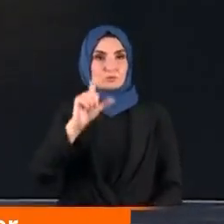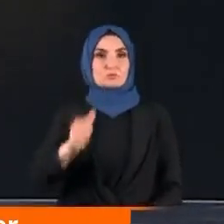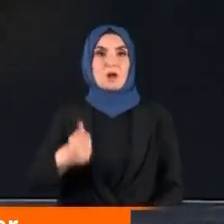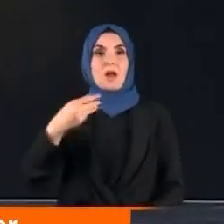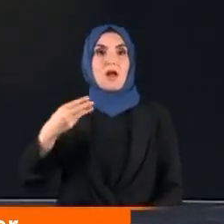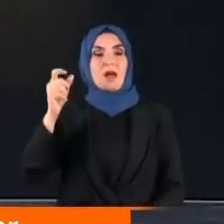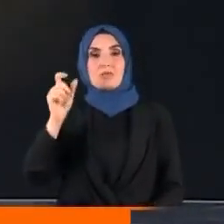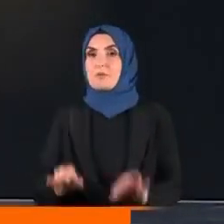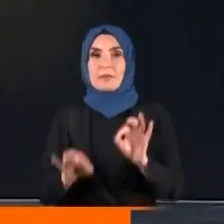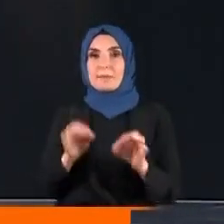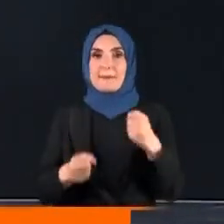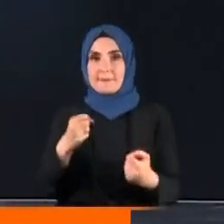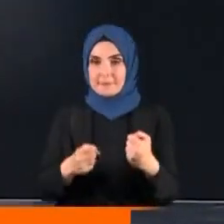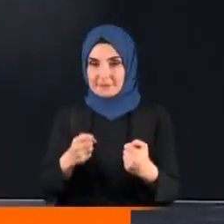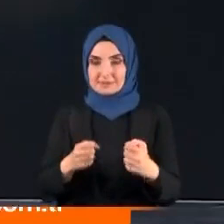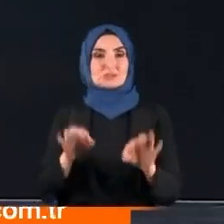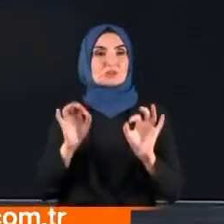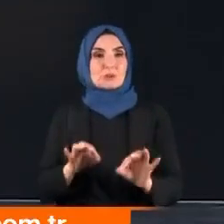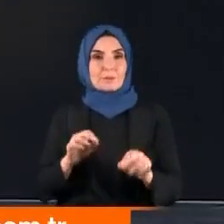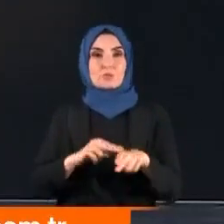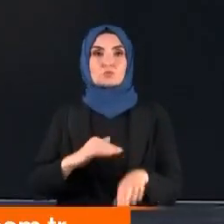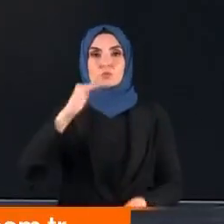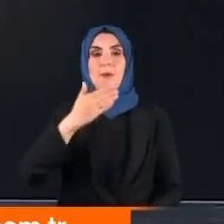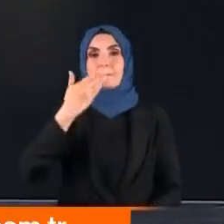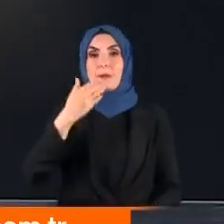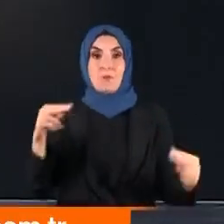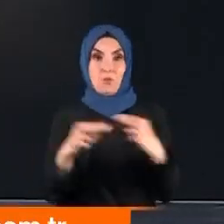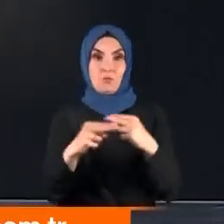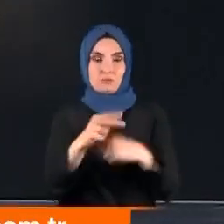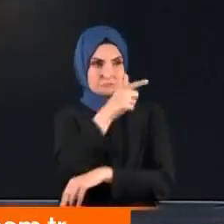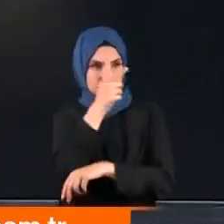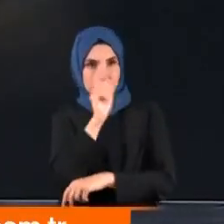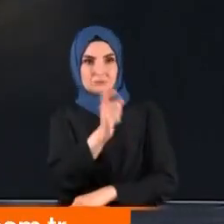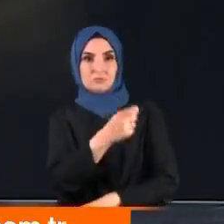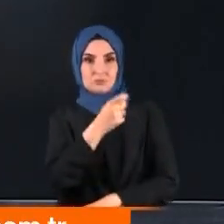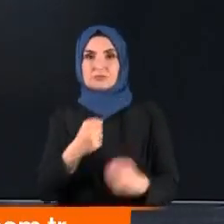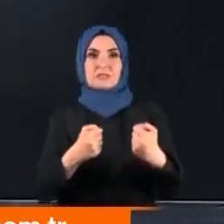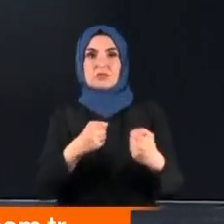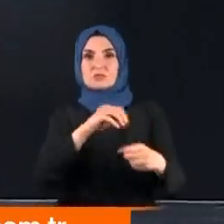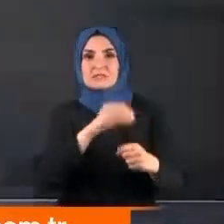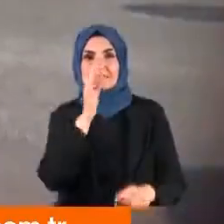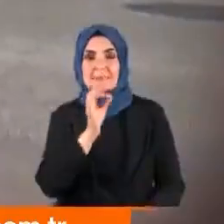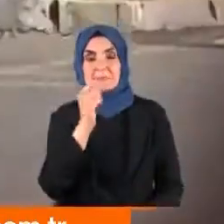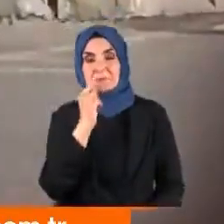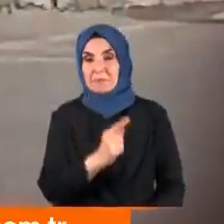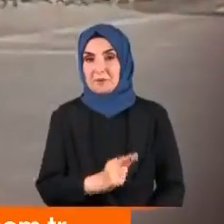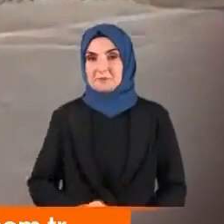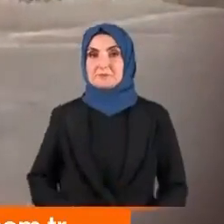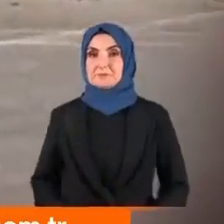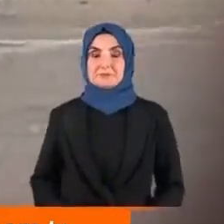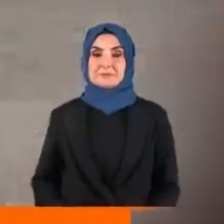teknoloji harikası Togg bu kez de Kuzey Marmara Otoyolu'nda kameralara takıldı ve direksiyonunda bakın kim vardı.